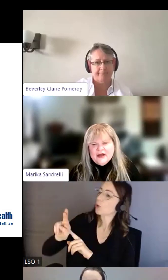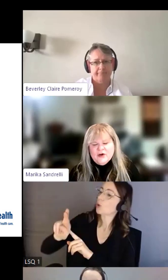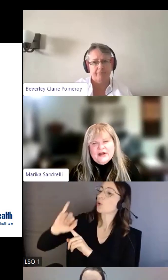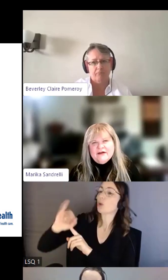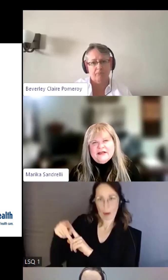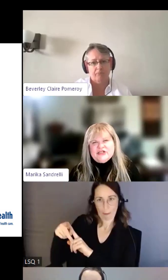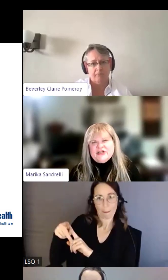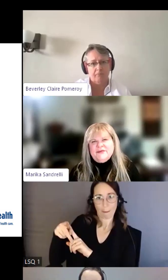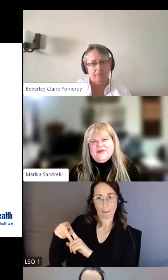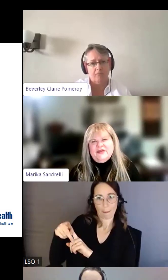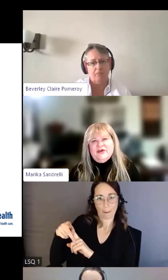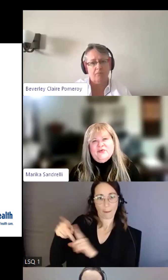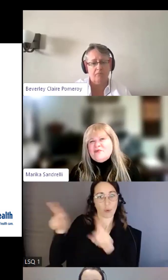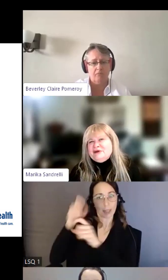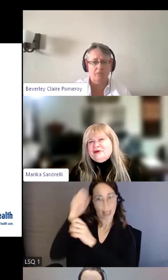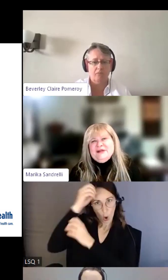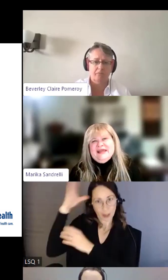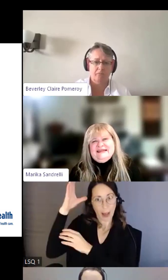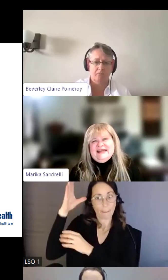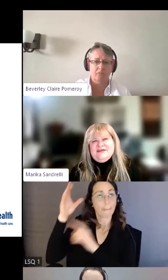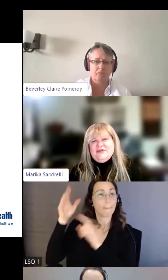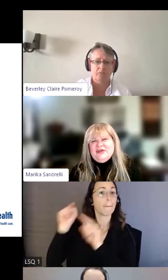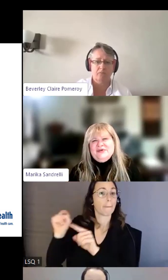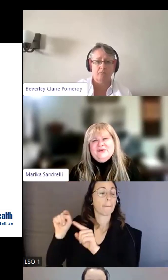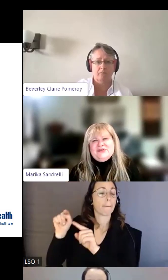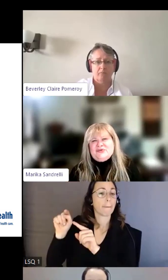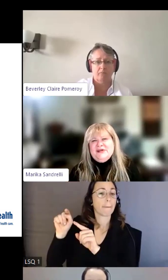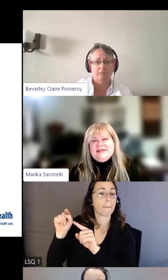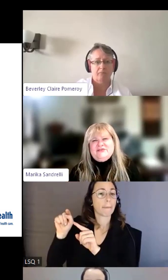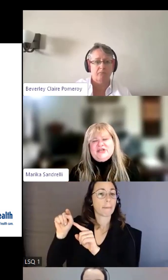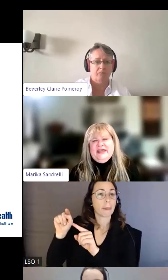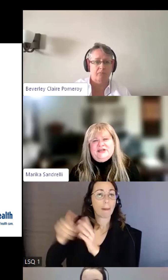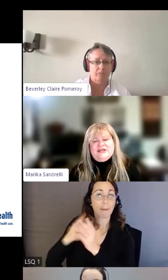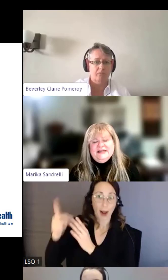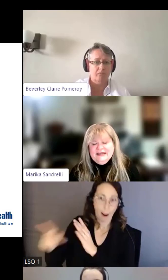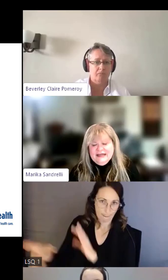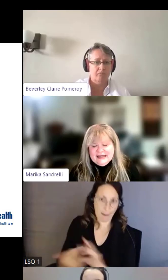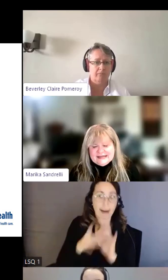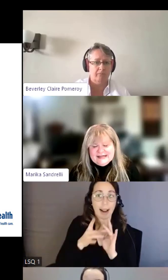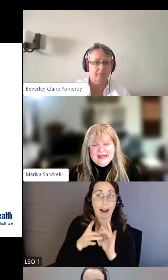programme. Et nous allons partager ce que nous apprenons et quelques histoires de changement.